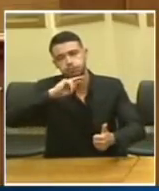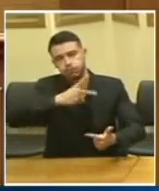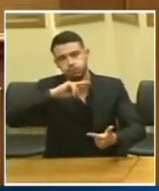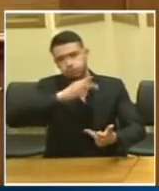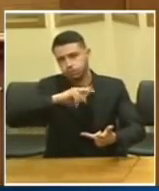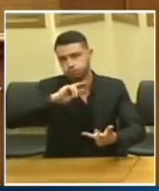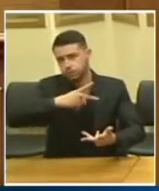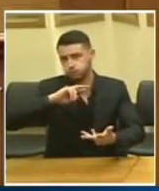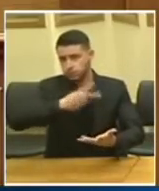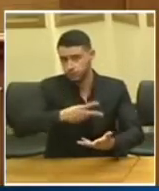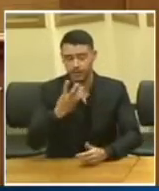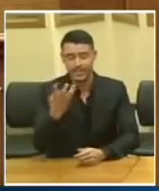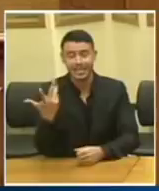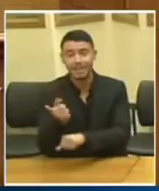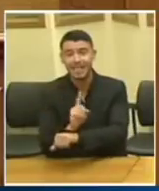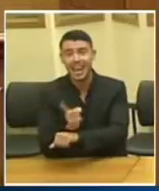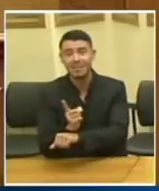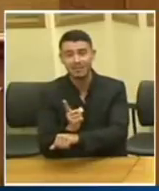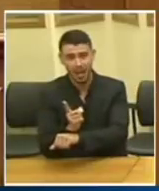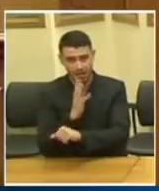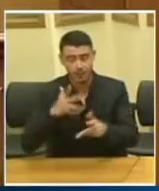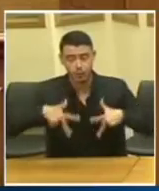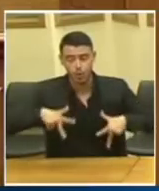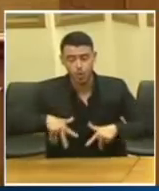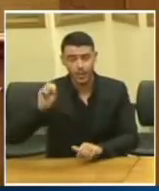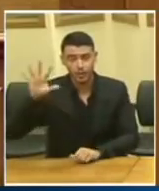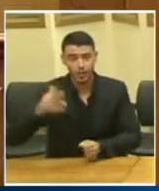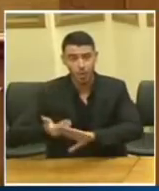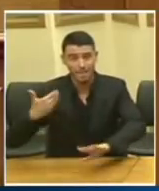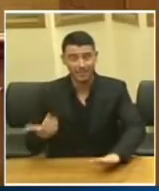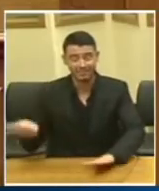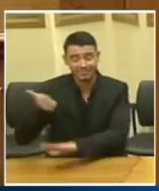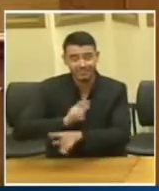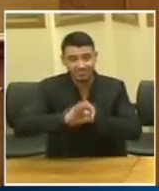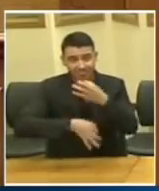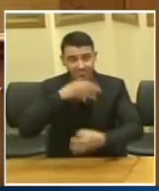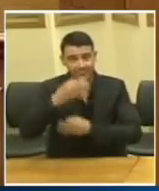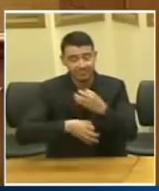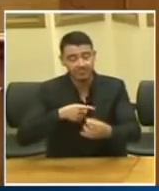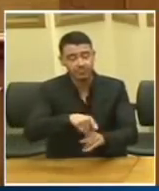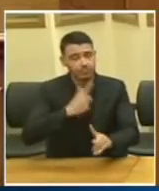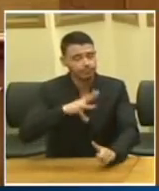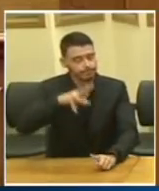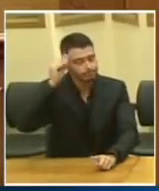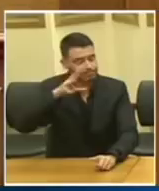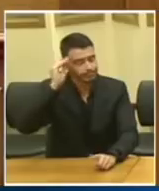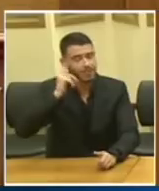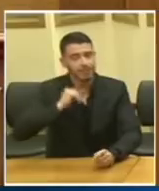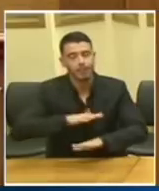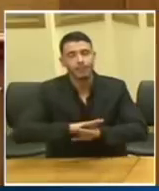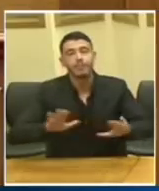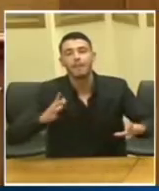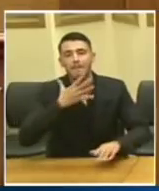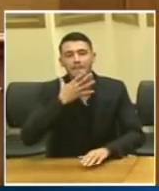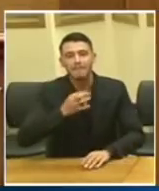επί 45 λεπτά απαντήσεις από τον Υπουργό των Εξωτερικών, αρκετές για να χορτάσει κανείς